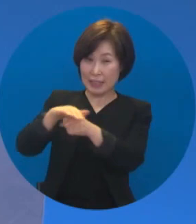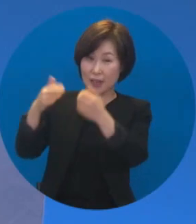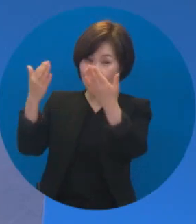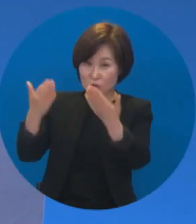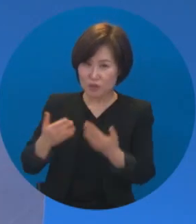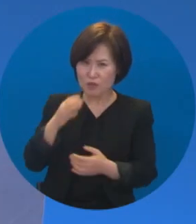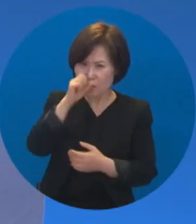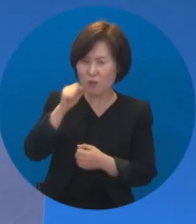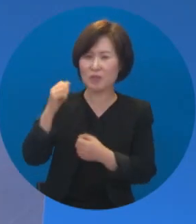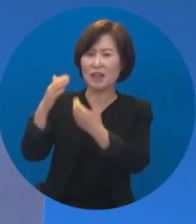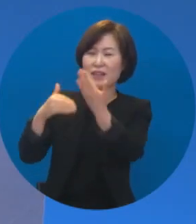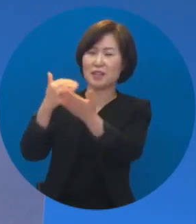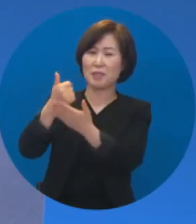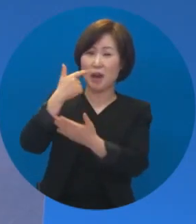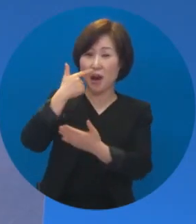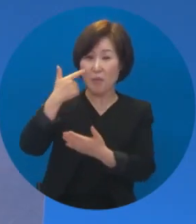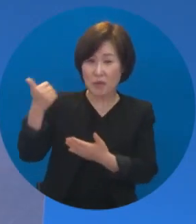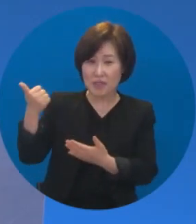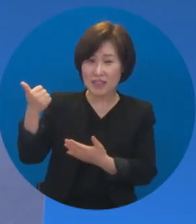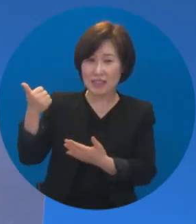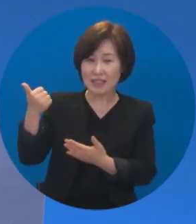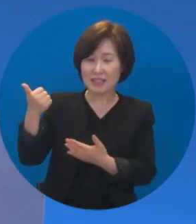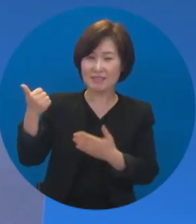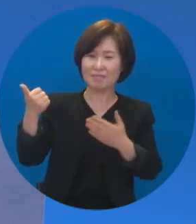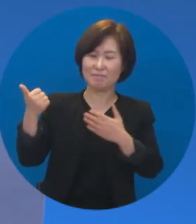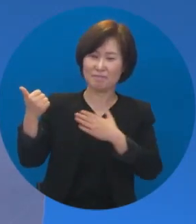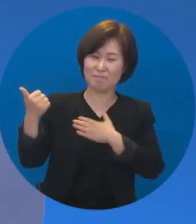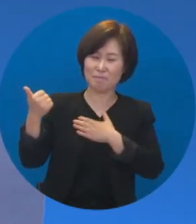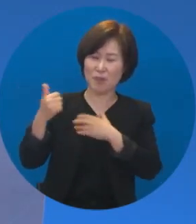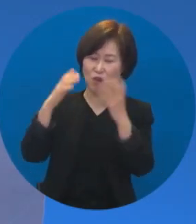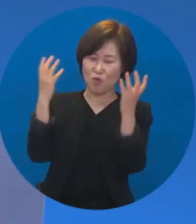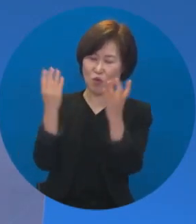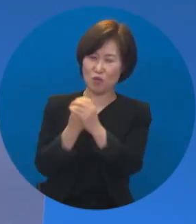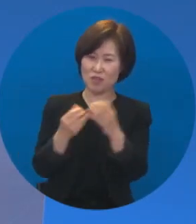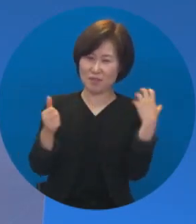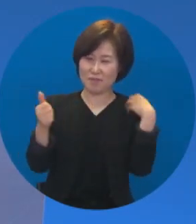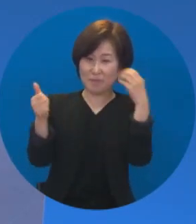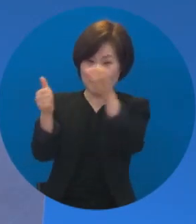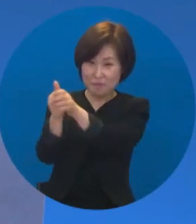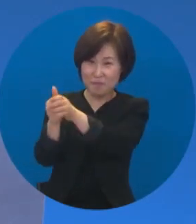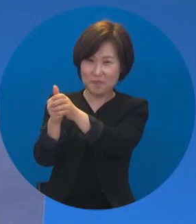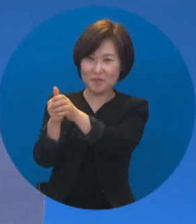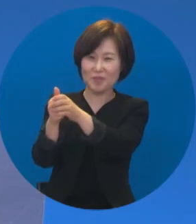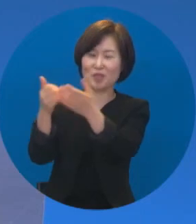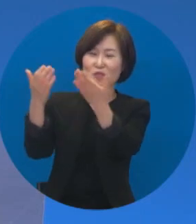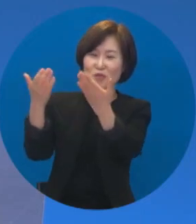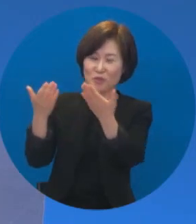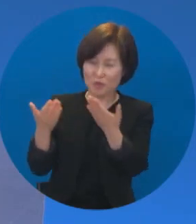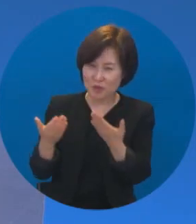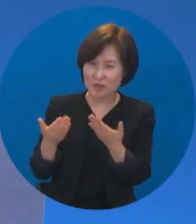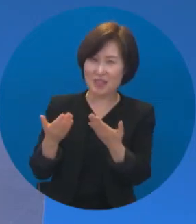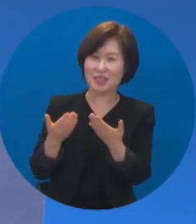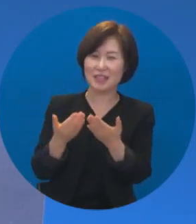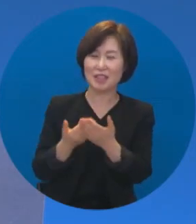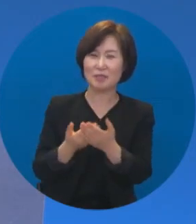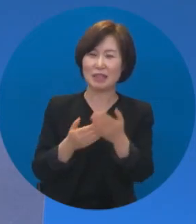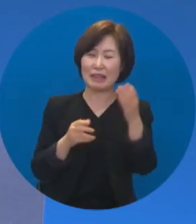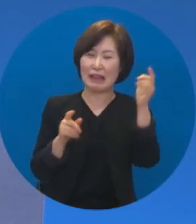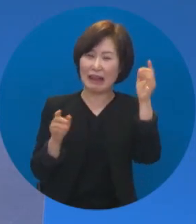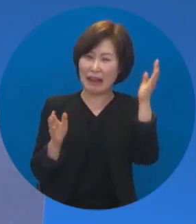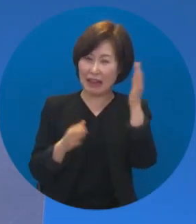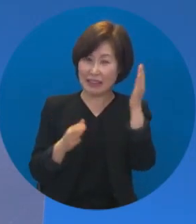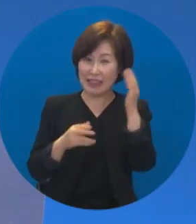좋으신 아버지께서는 나의 삶을 온전히 책임지시는 분. 그것을 제가 대학 생활 때